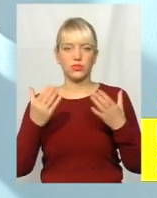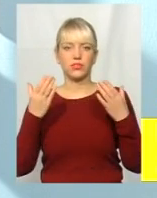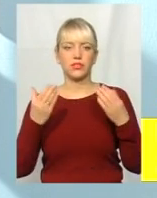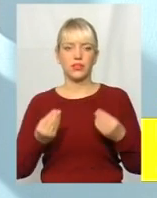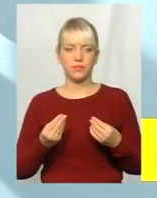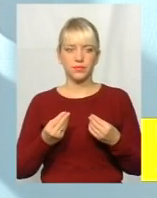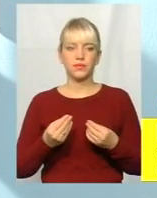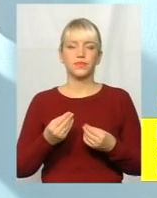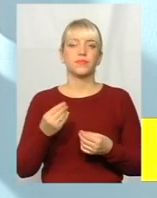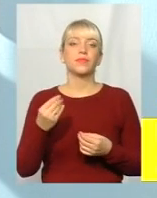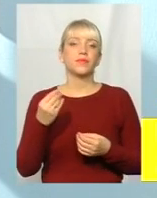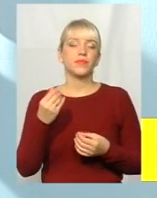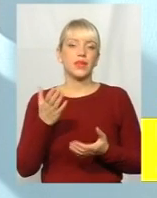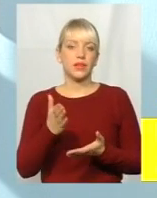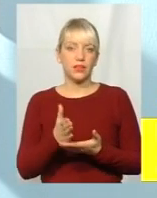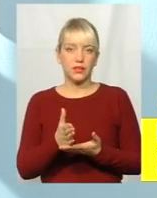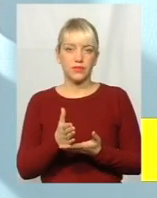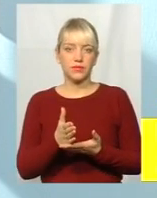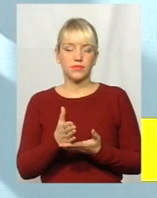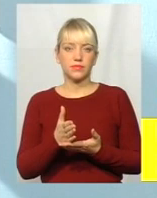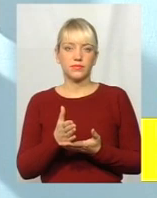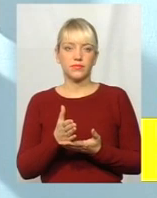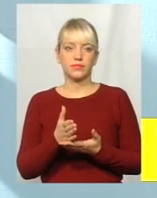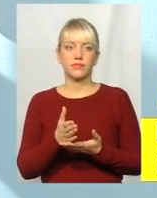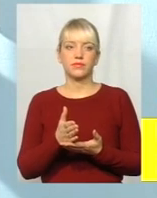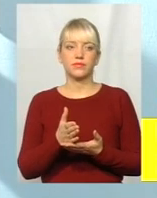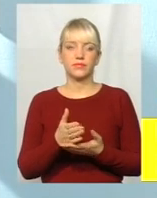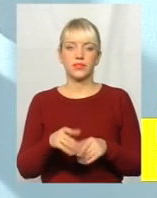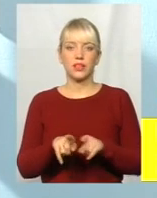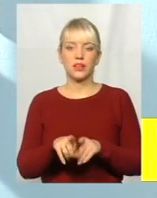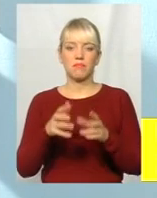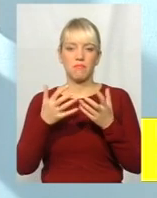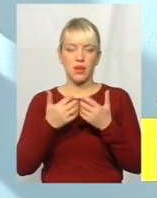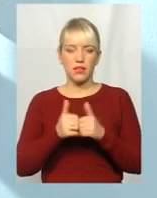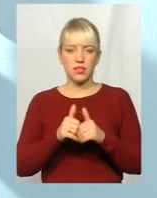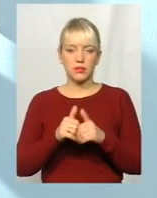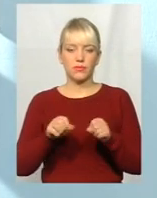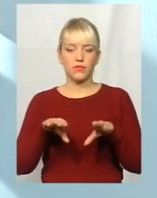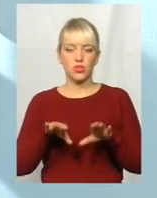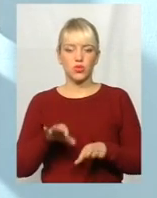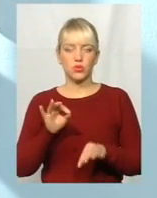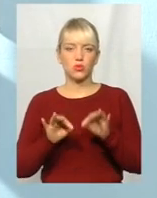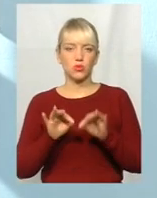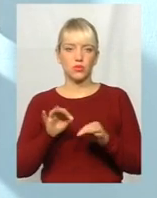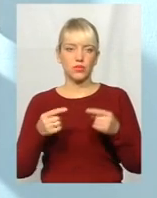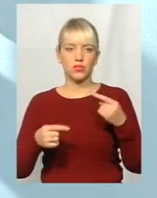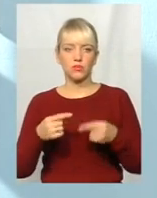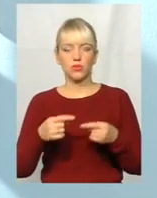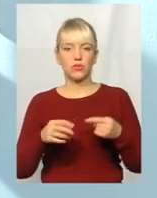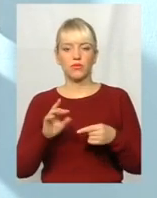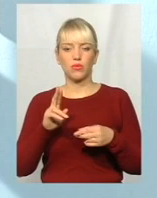сьогоднішній час є таким механізм вирішення судових спорів по